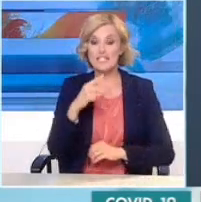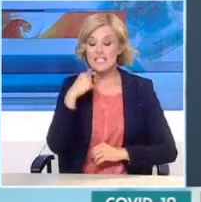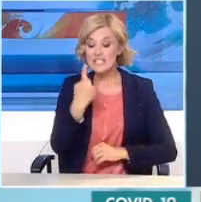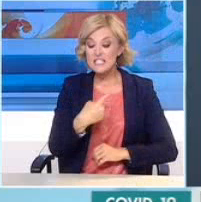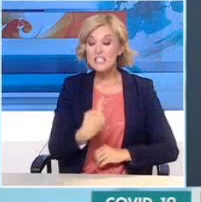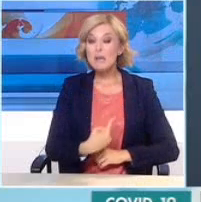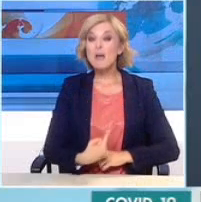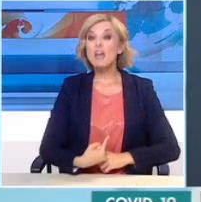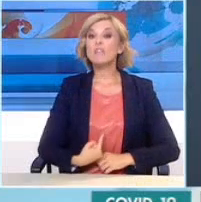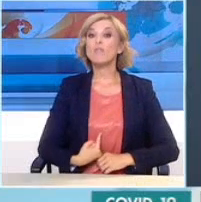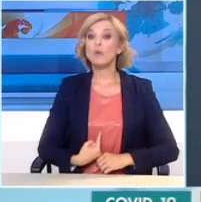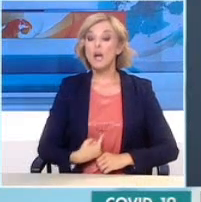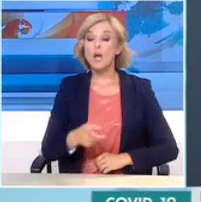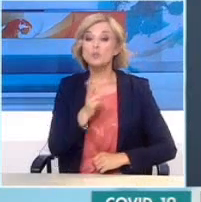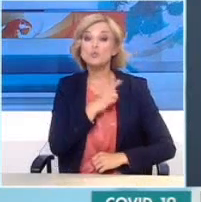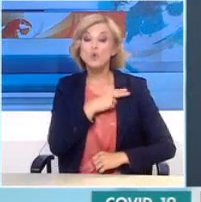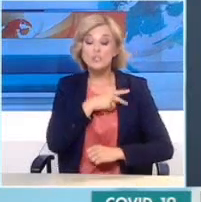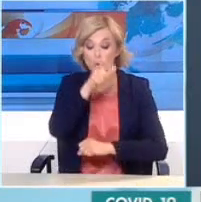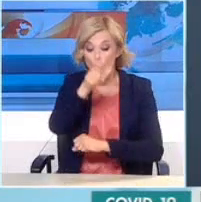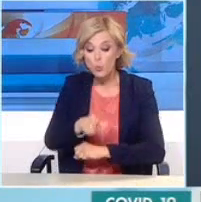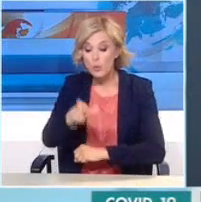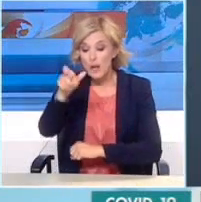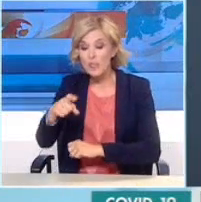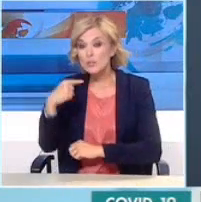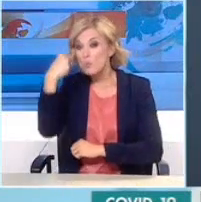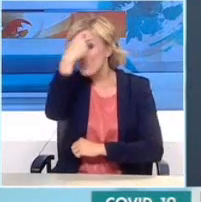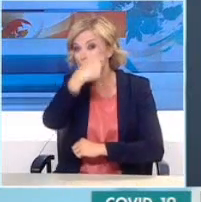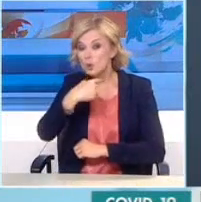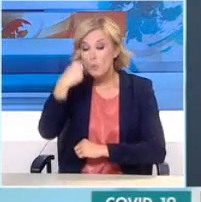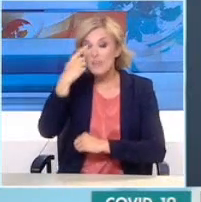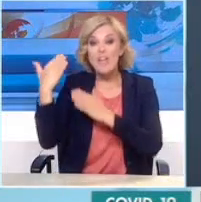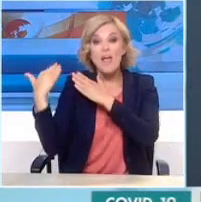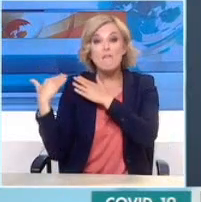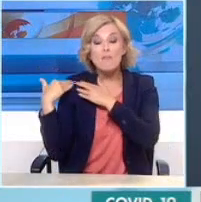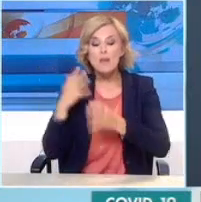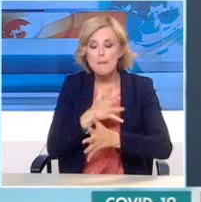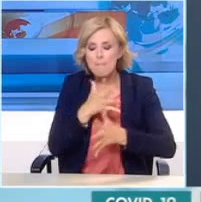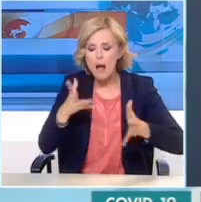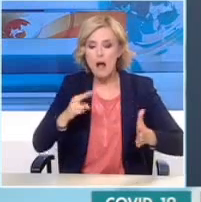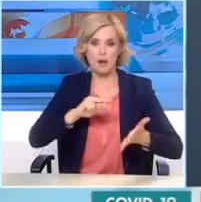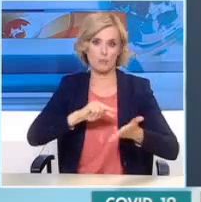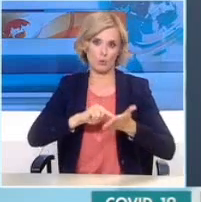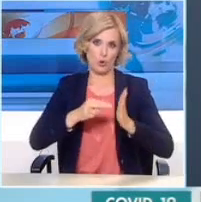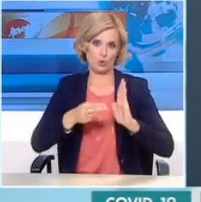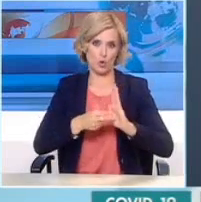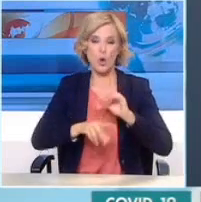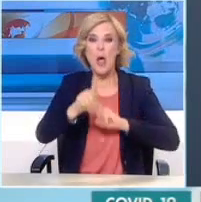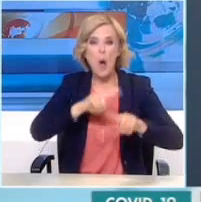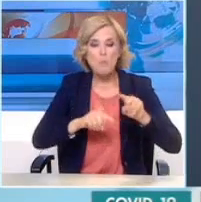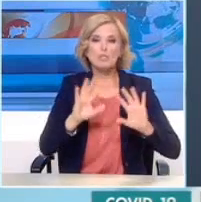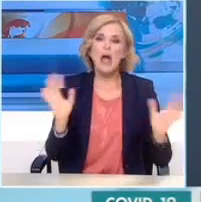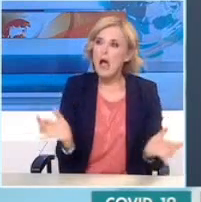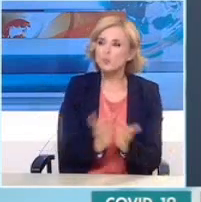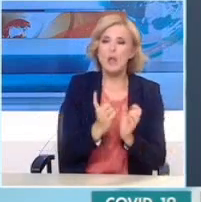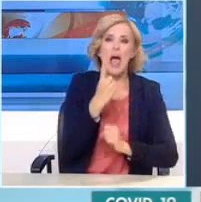λίγων είναι άδικη για όλους όσους προσέχουν. Όλα τα δεδομένα σε αυτή τη φάση που η επιδημία στη χώρα μας